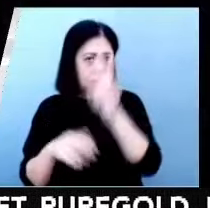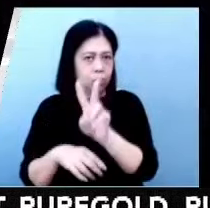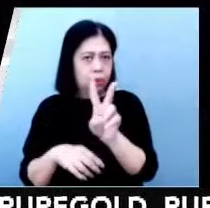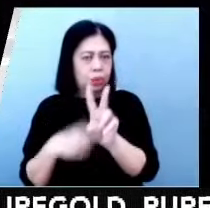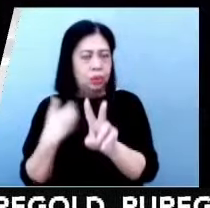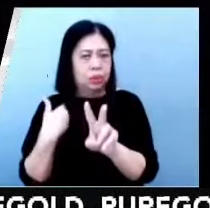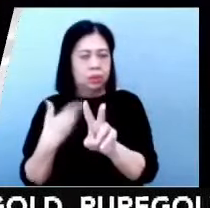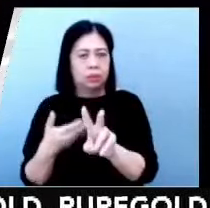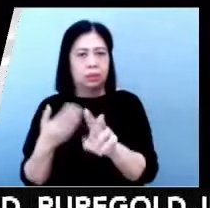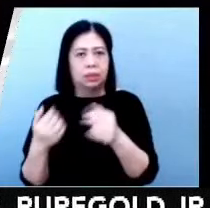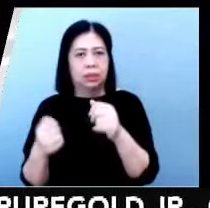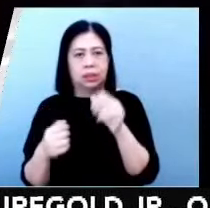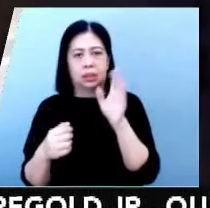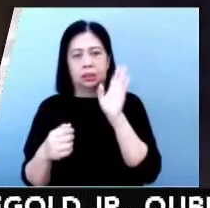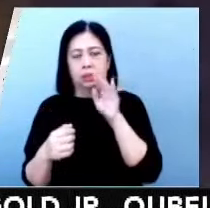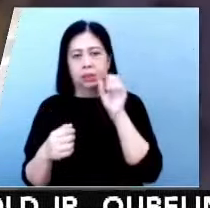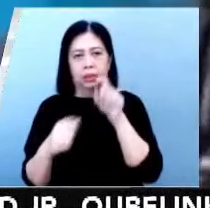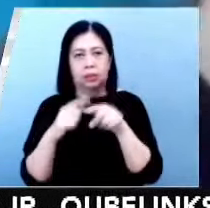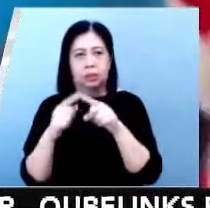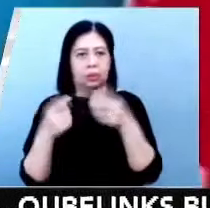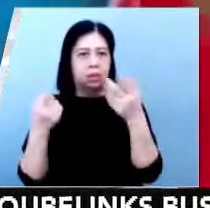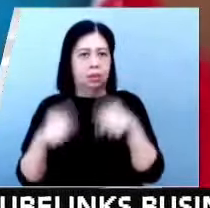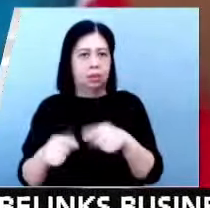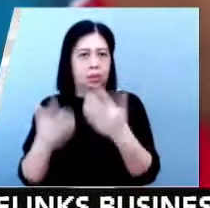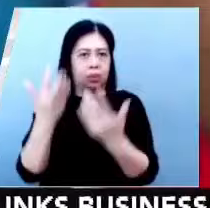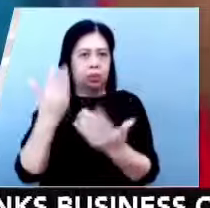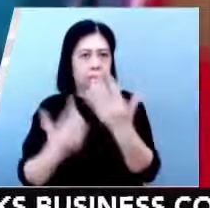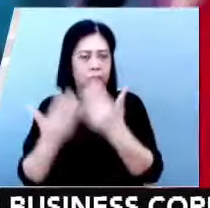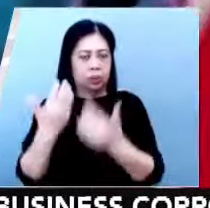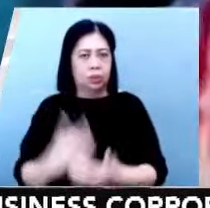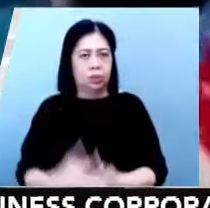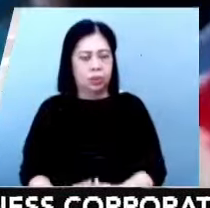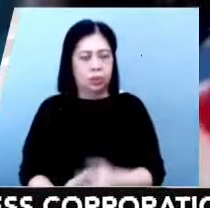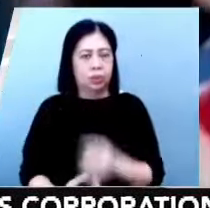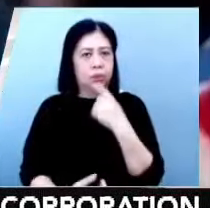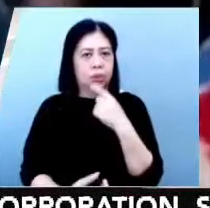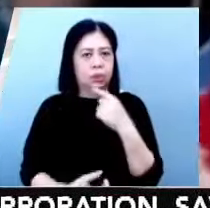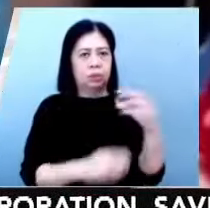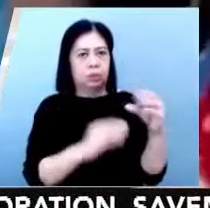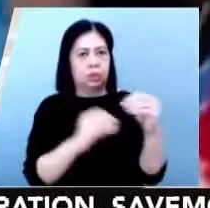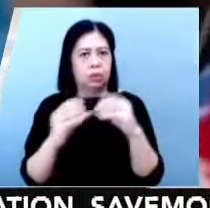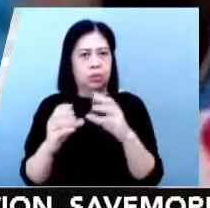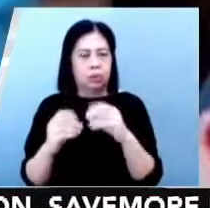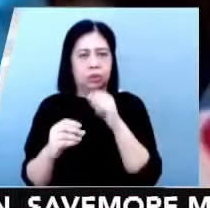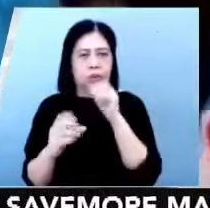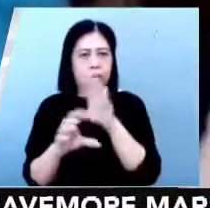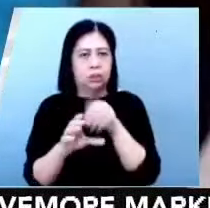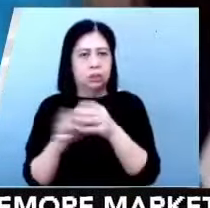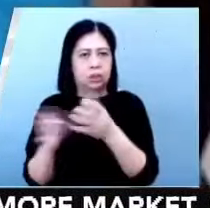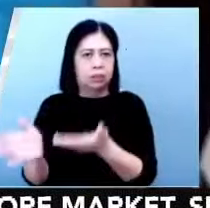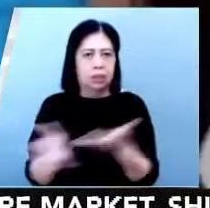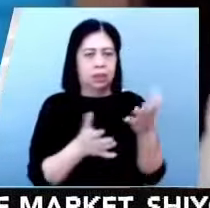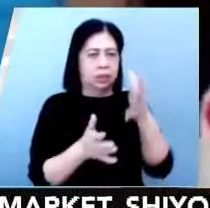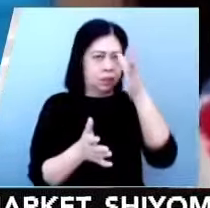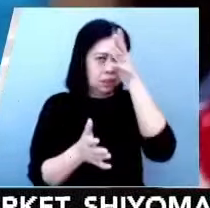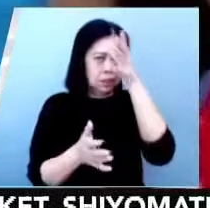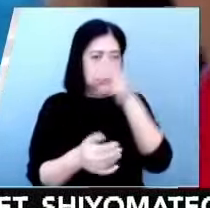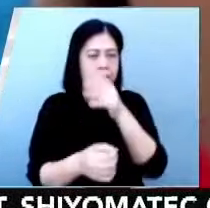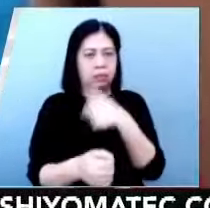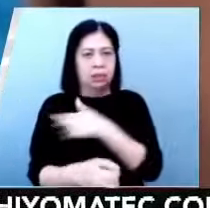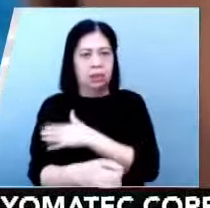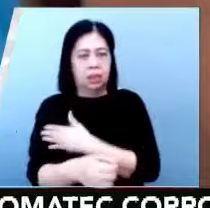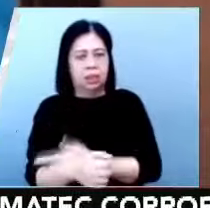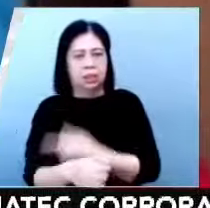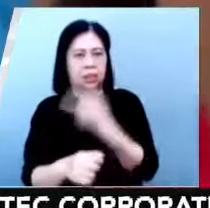magkapatid nang mangyari ang sunog. Nauna naming naibalita na hindi na isama palabas ng ama ang mga anak batay sa